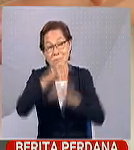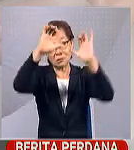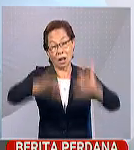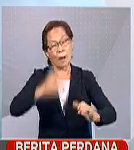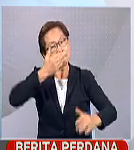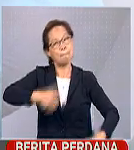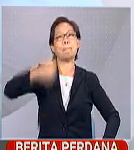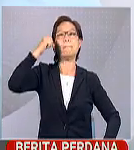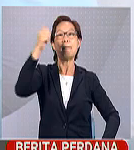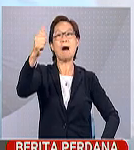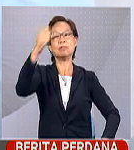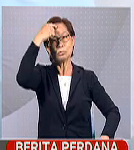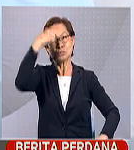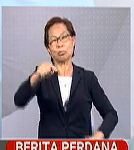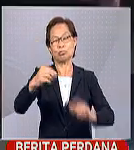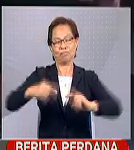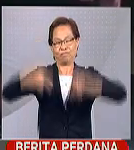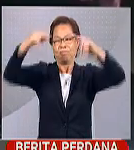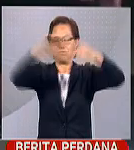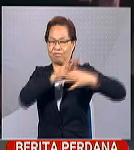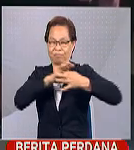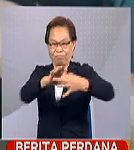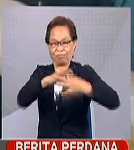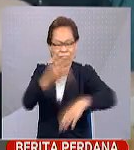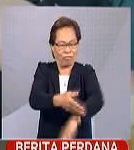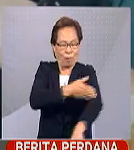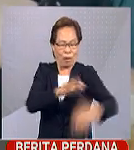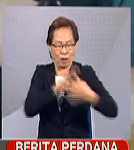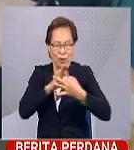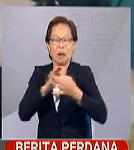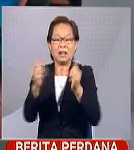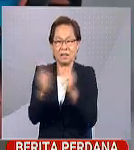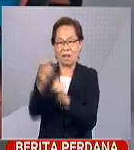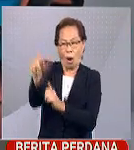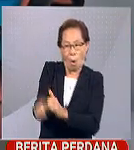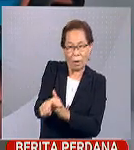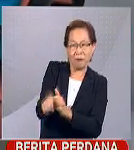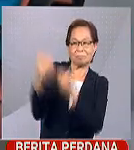yang paling efisien untuk meningkatkan kerjasama antara pihak yang berkepentingan.